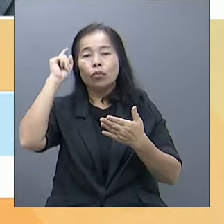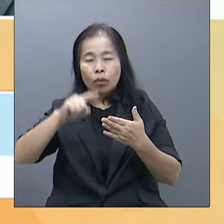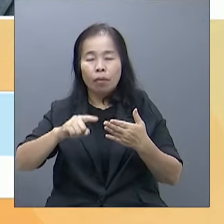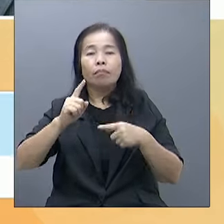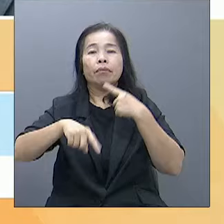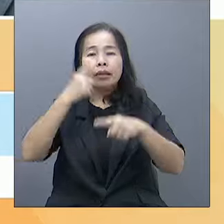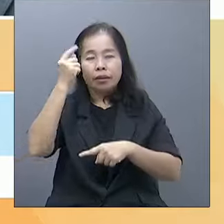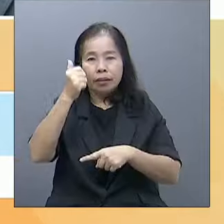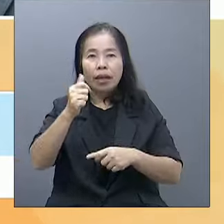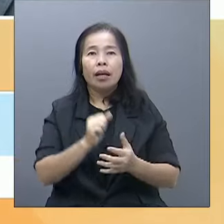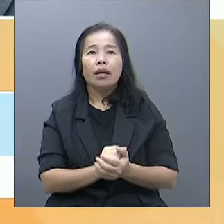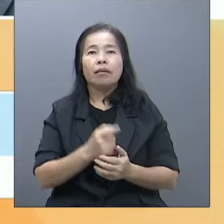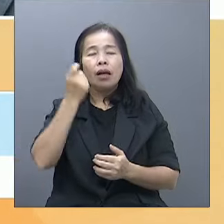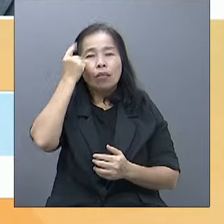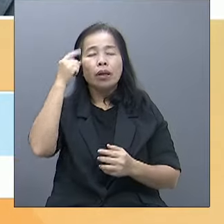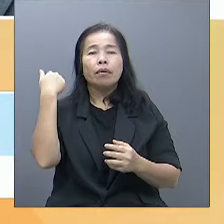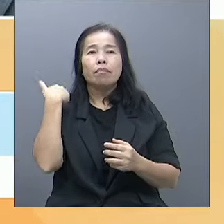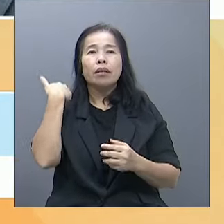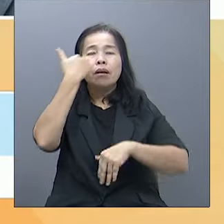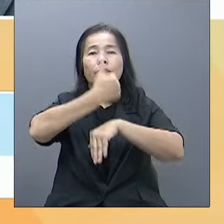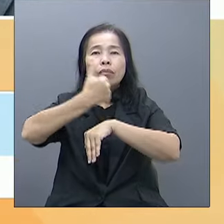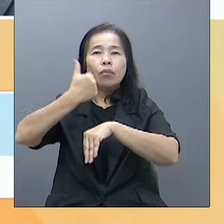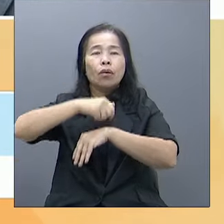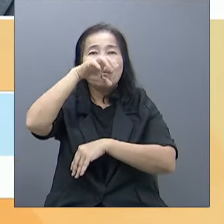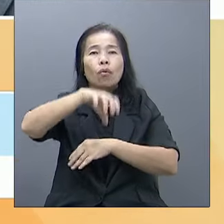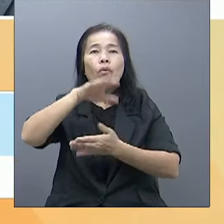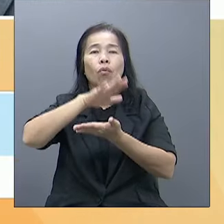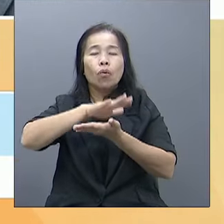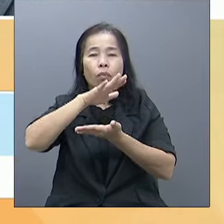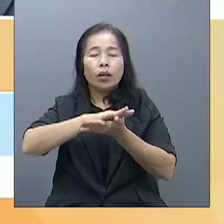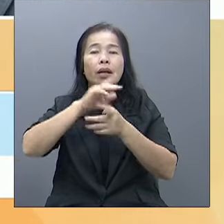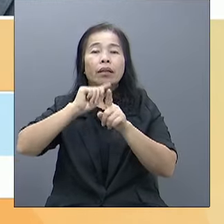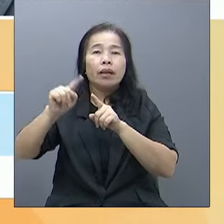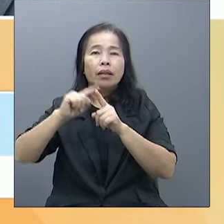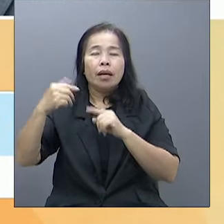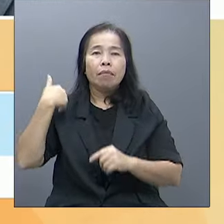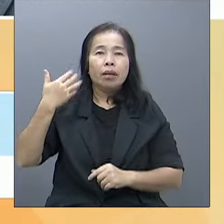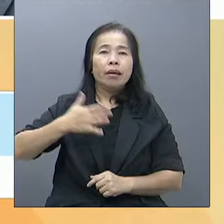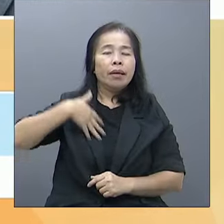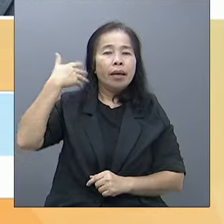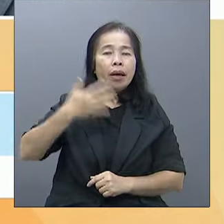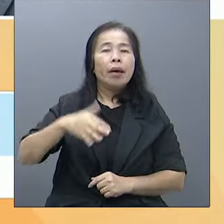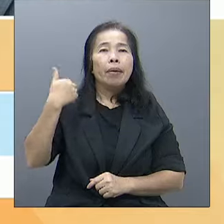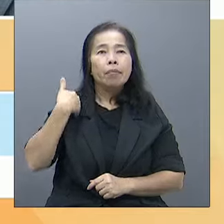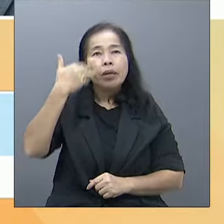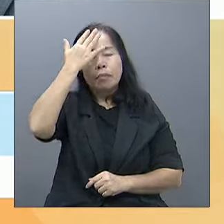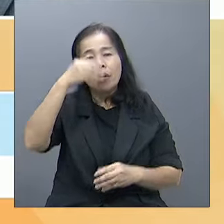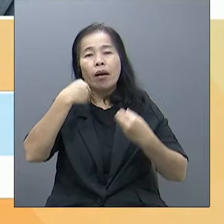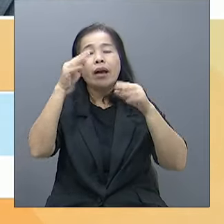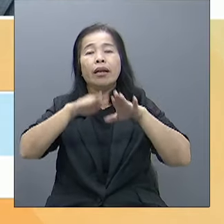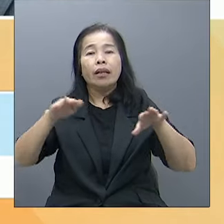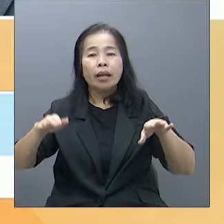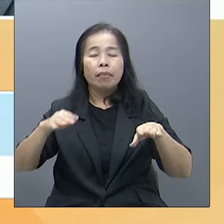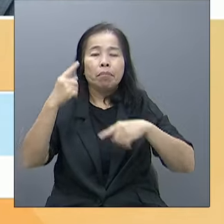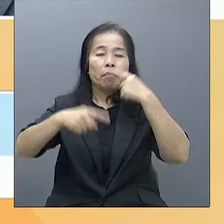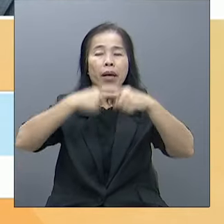จว่าทั้งผู้บริหารสถานศึกษาทั้งผู้ปกครองก็คงจะไม่สบายใจที่จะให้เด็กเดินทางในช่วงนี ้ นะ